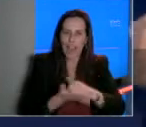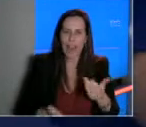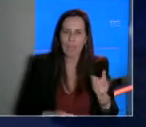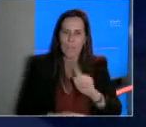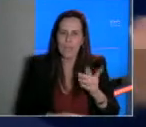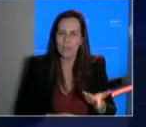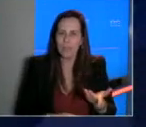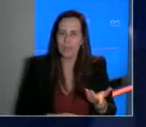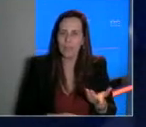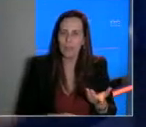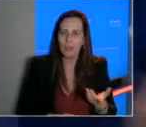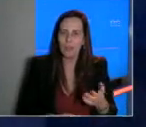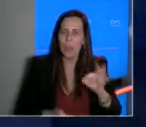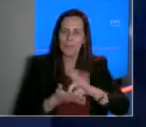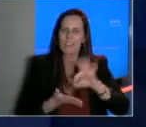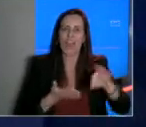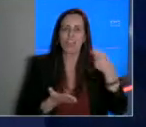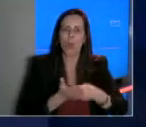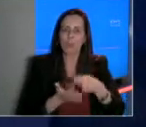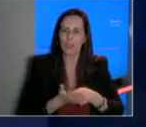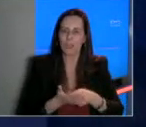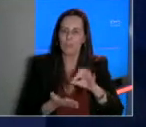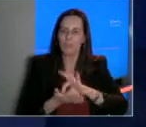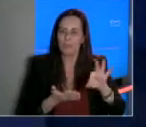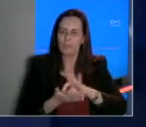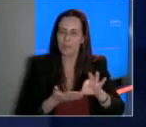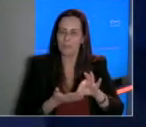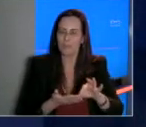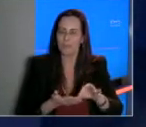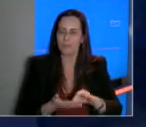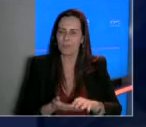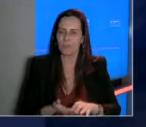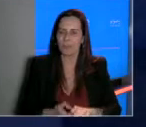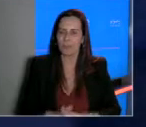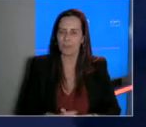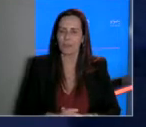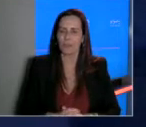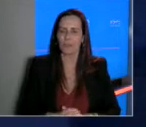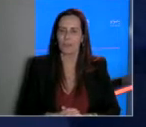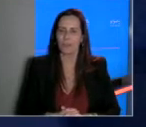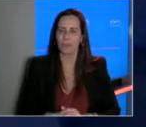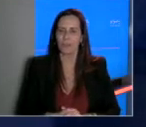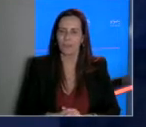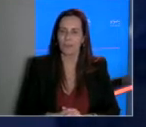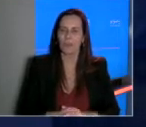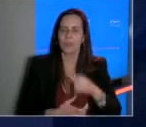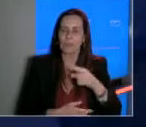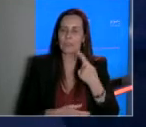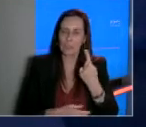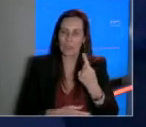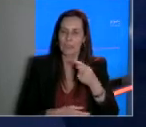אז מי? משרד האוצר. נכון, סליחה. שהם רוצים... בוודאי. זה